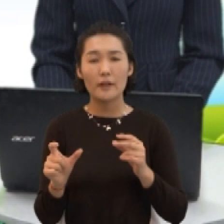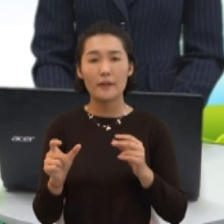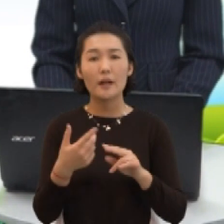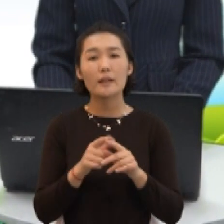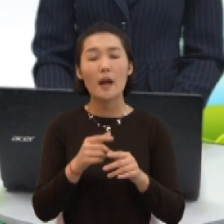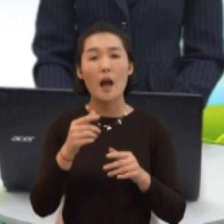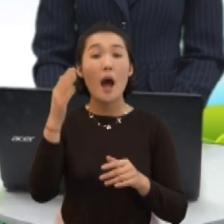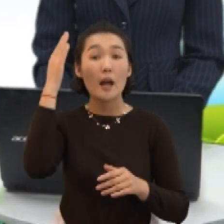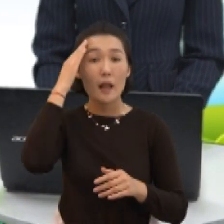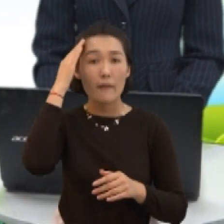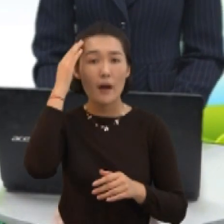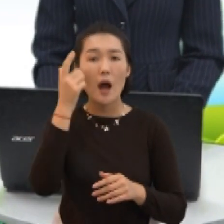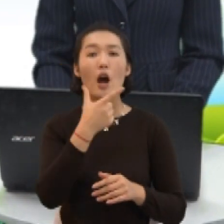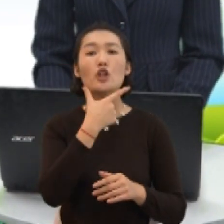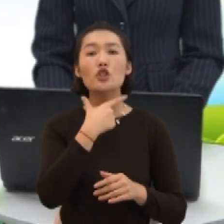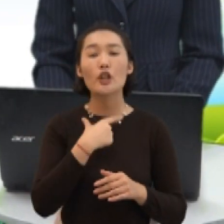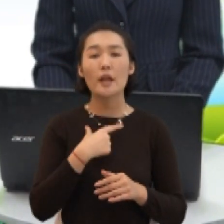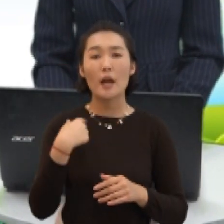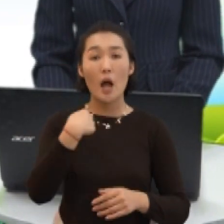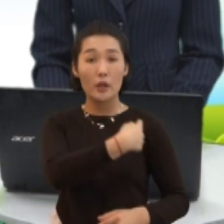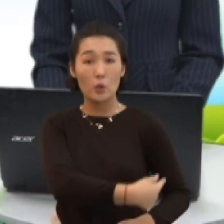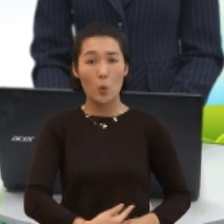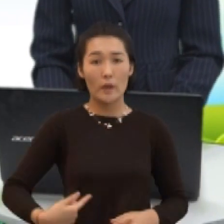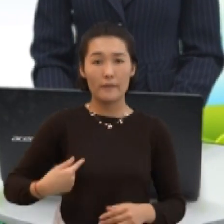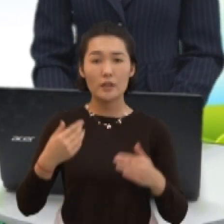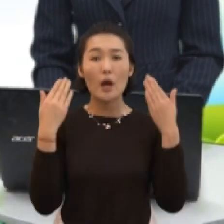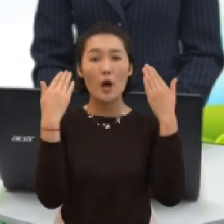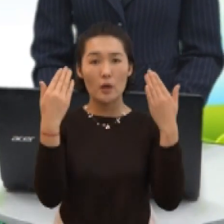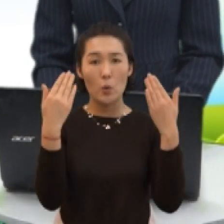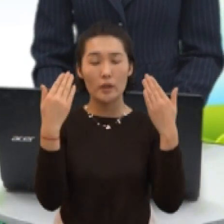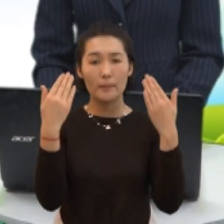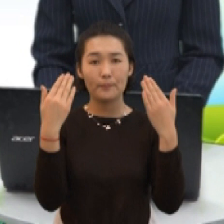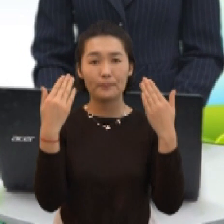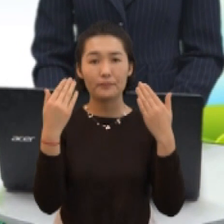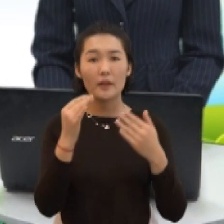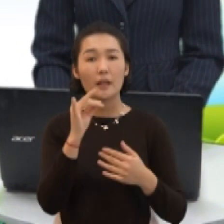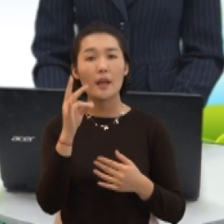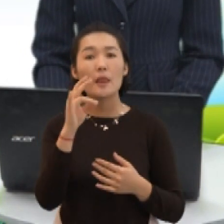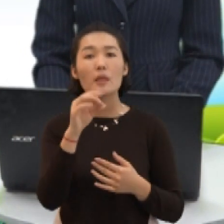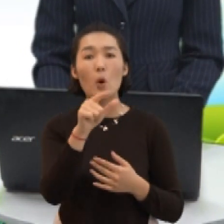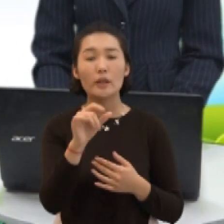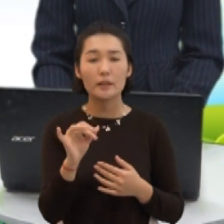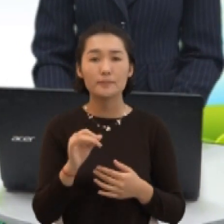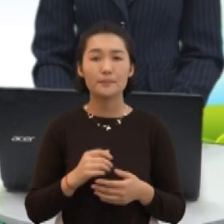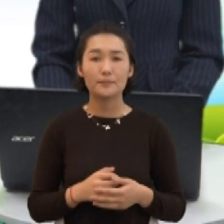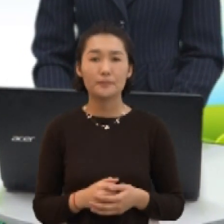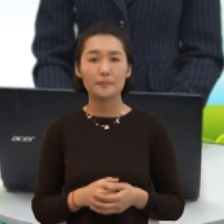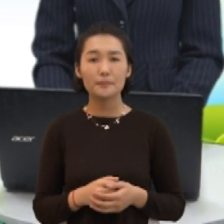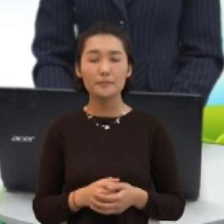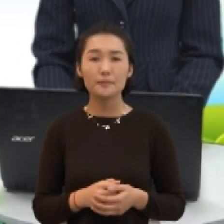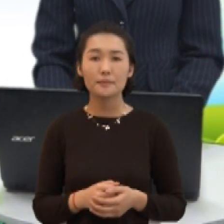голова, шея, туловище, руки, верхние конечности и ноги,